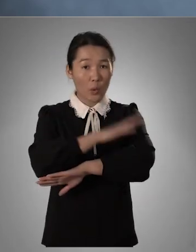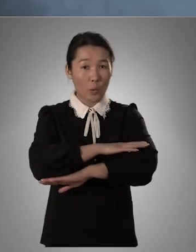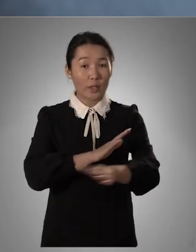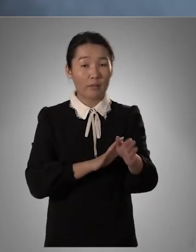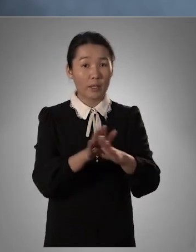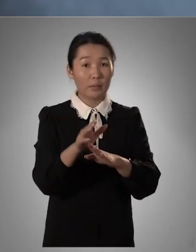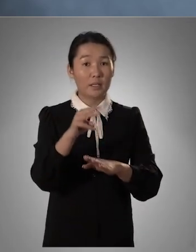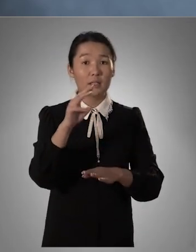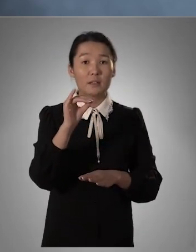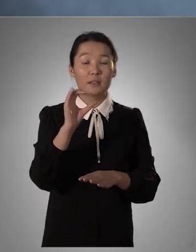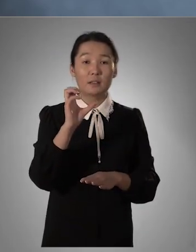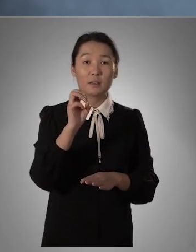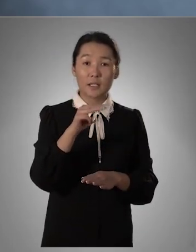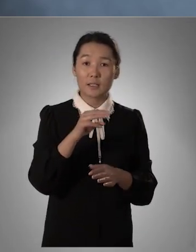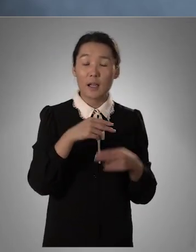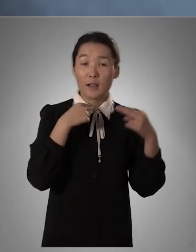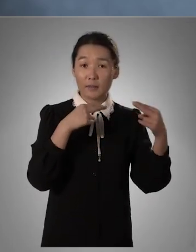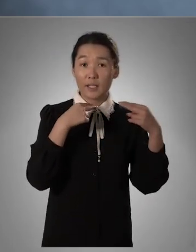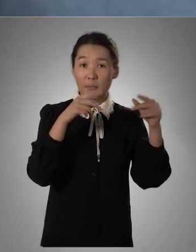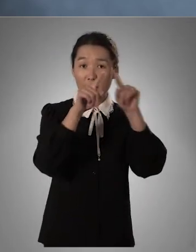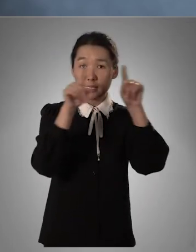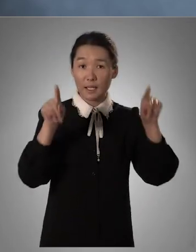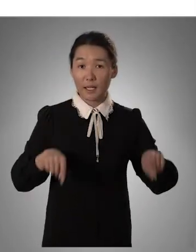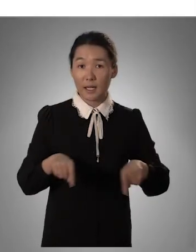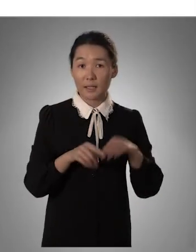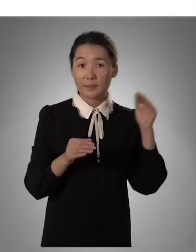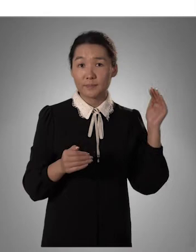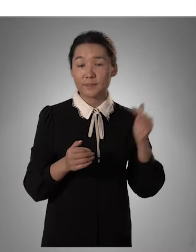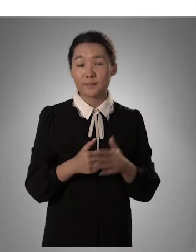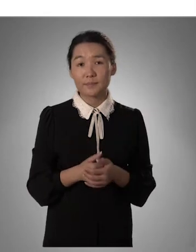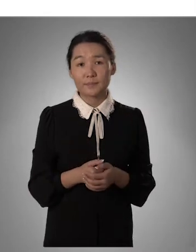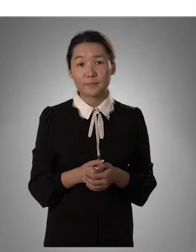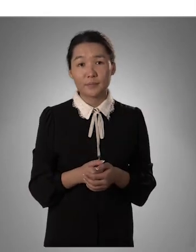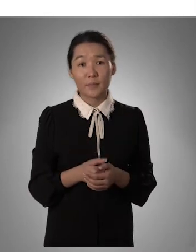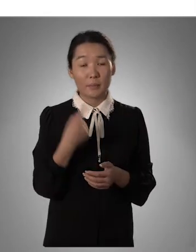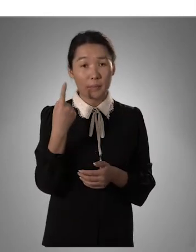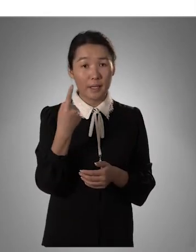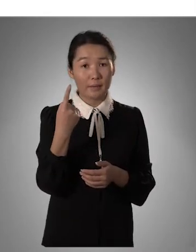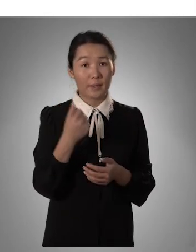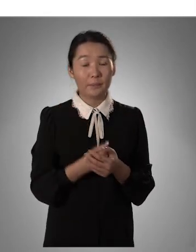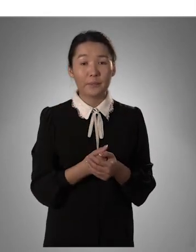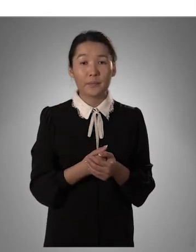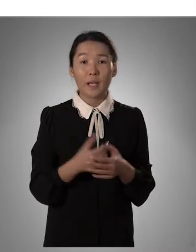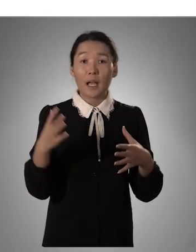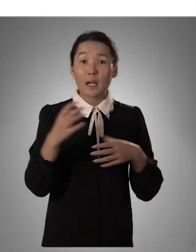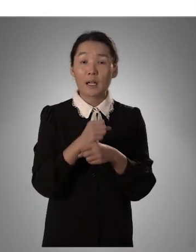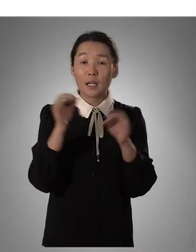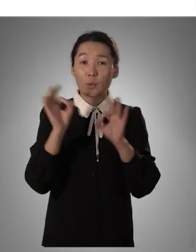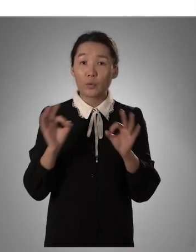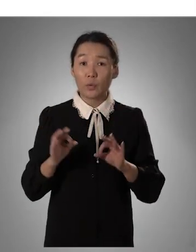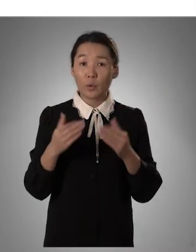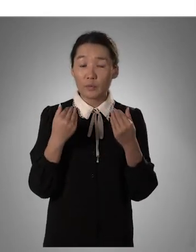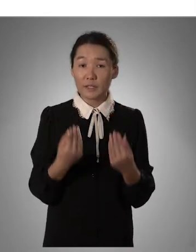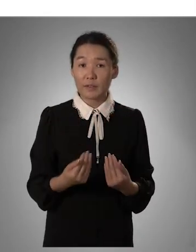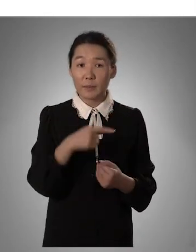тест все внимание на экран первое краткую форму в современном русском